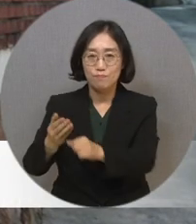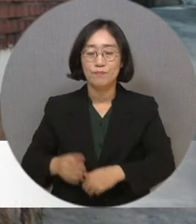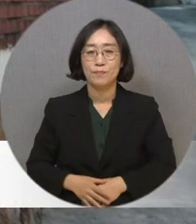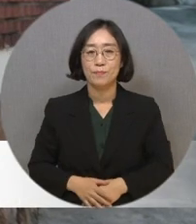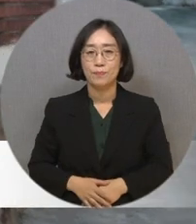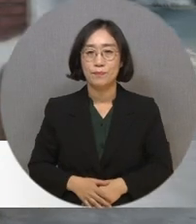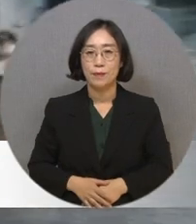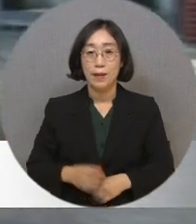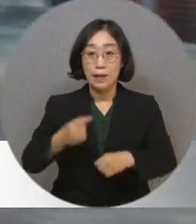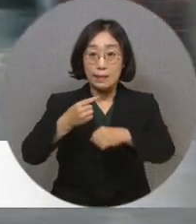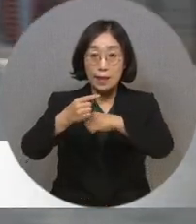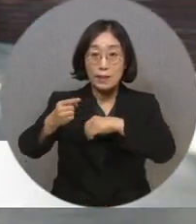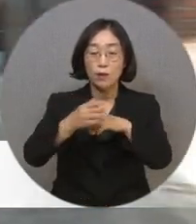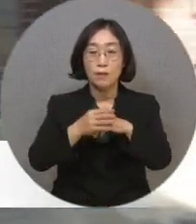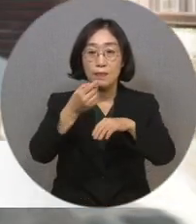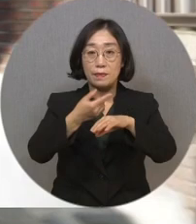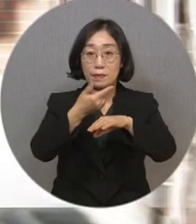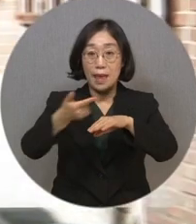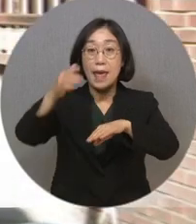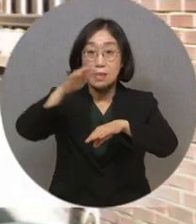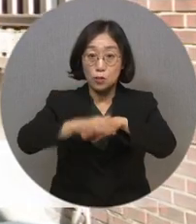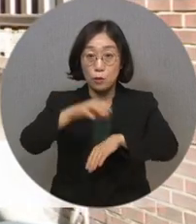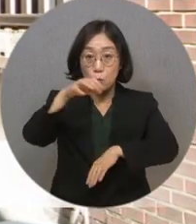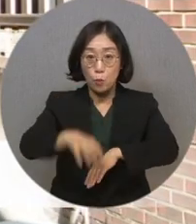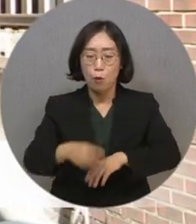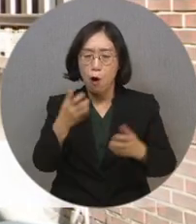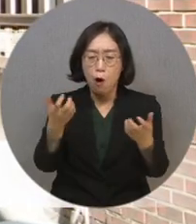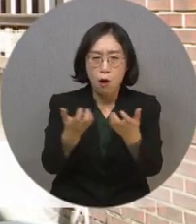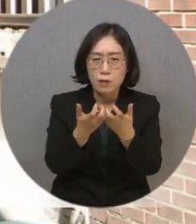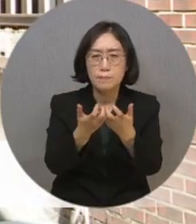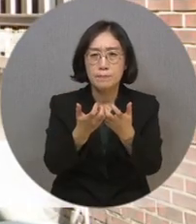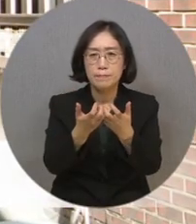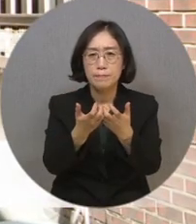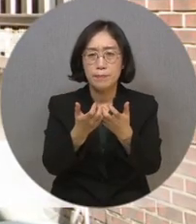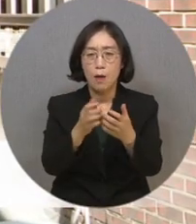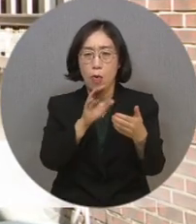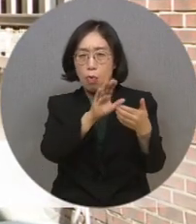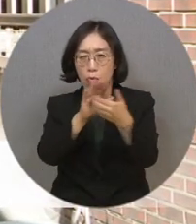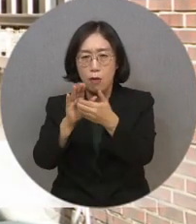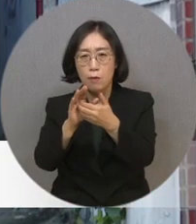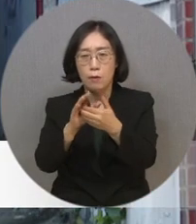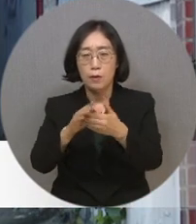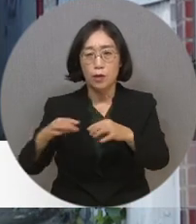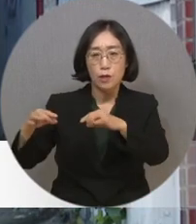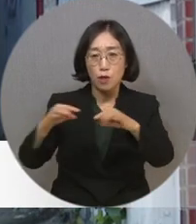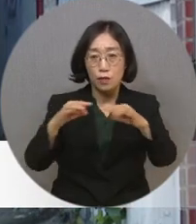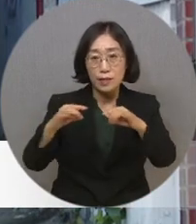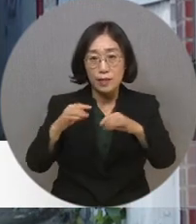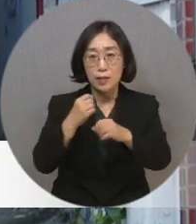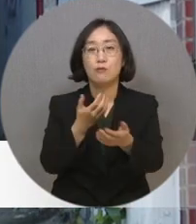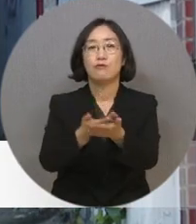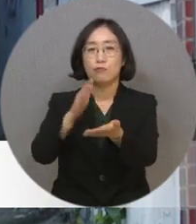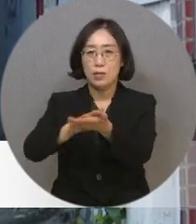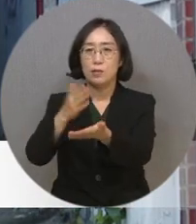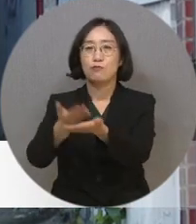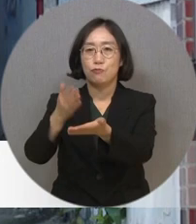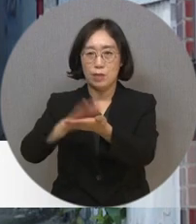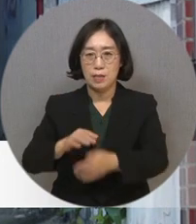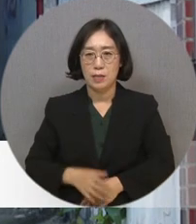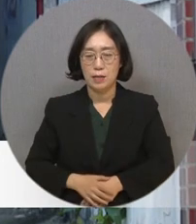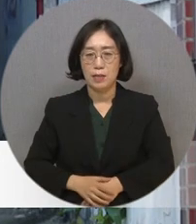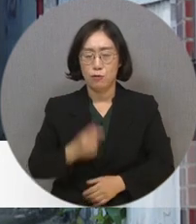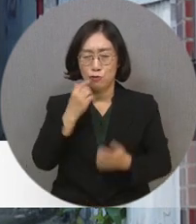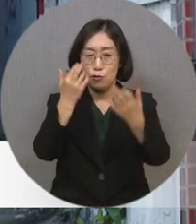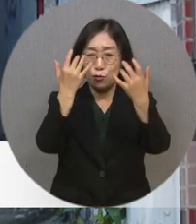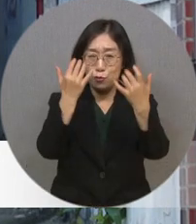먼저 내년 대전 대덕구에 결빙 방지 시설을 시범적으로 설치할 예정입니다. 결빙 방지 시설은 폭설과